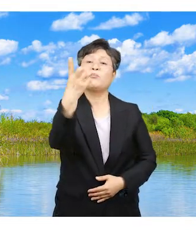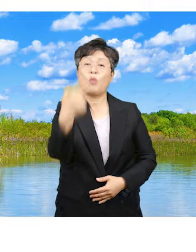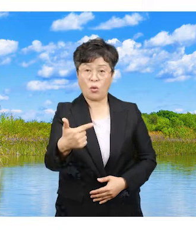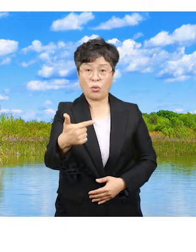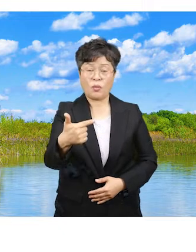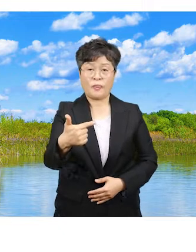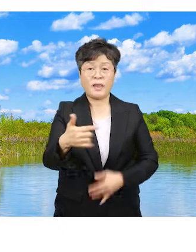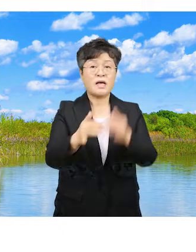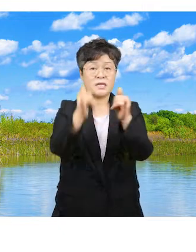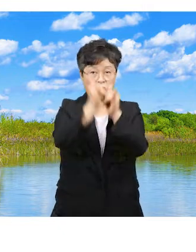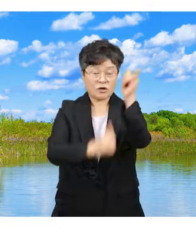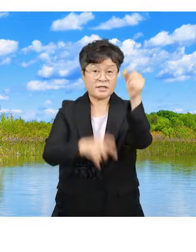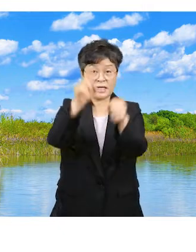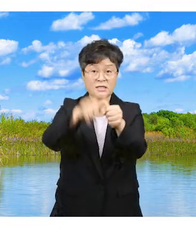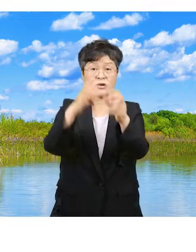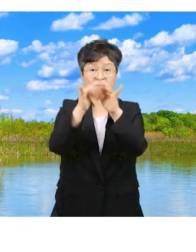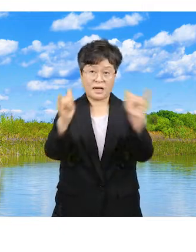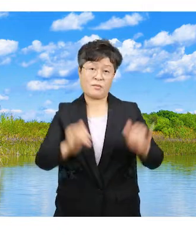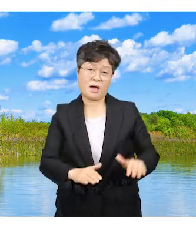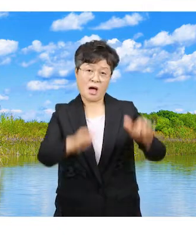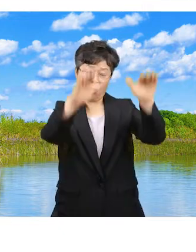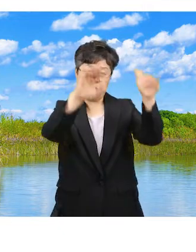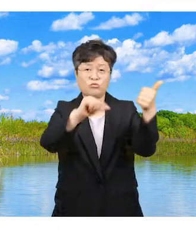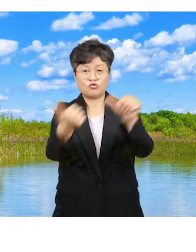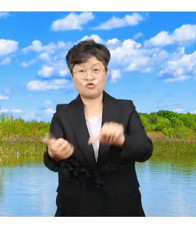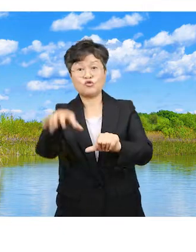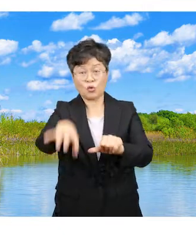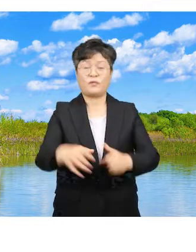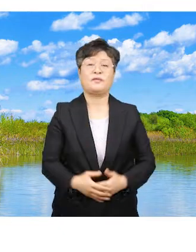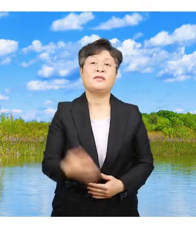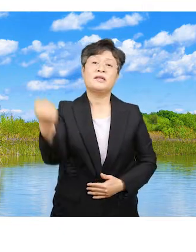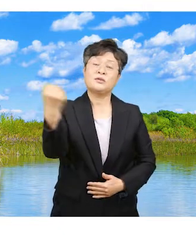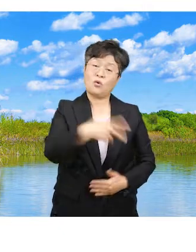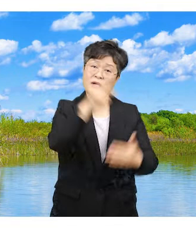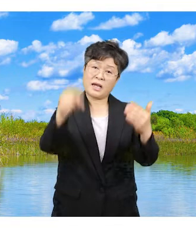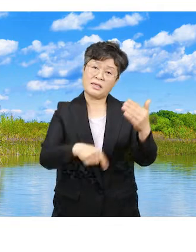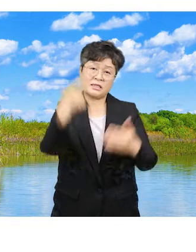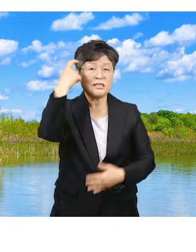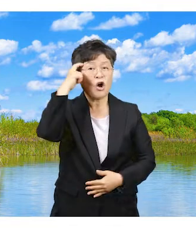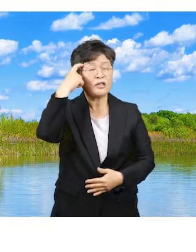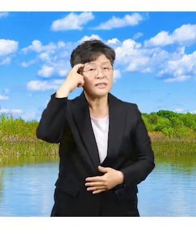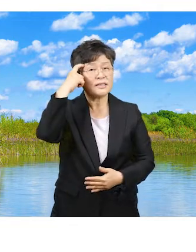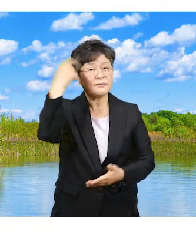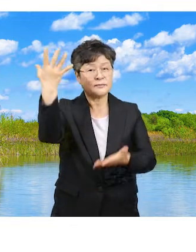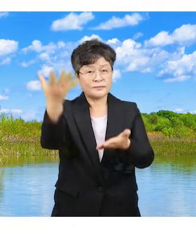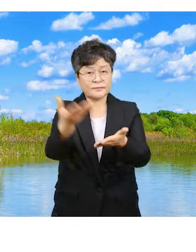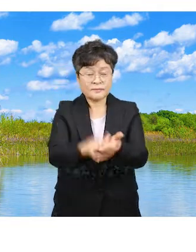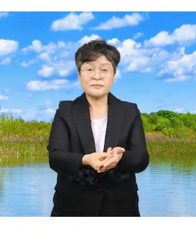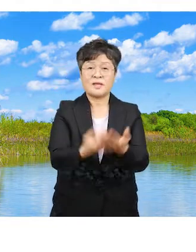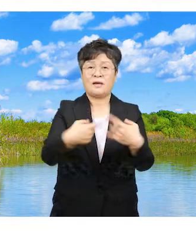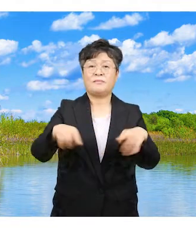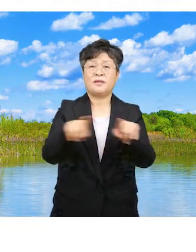역사 인물들이 성장하기도 하고 묻히기도 하고 또 그 속에서 그분들의 정신이 원천천과